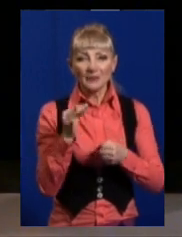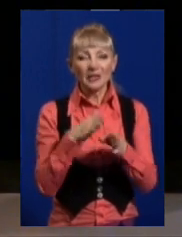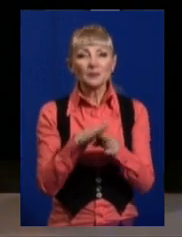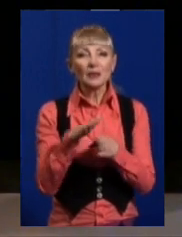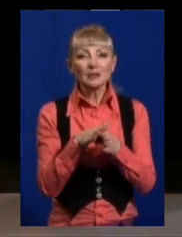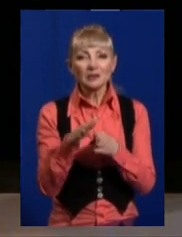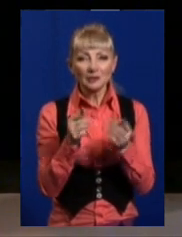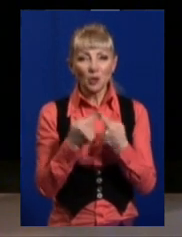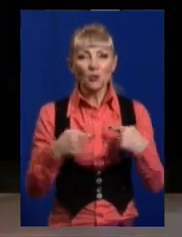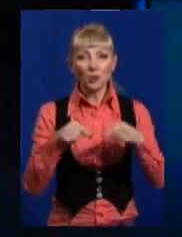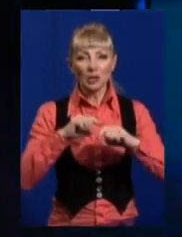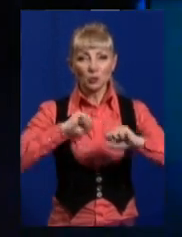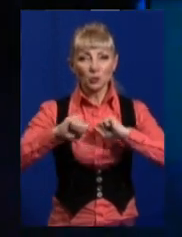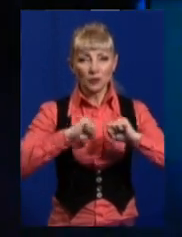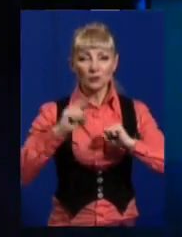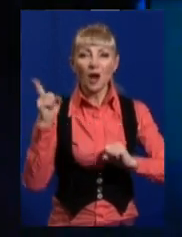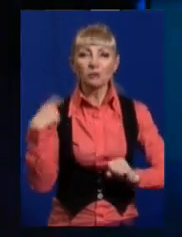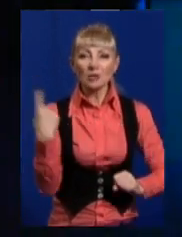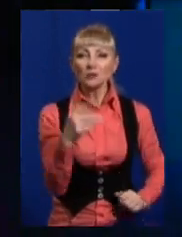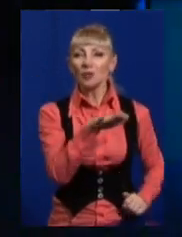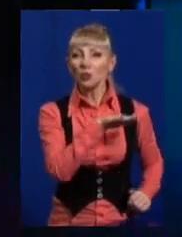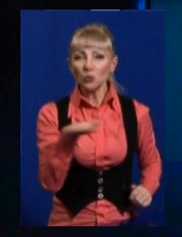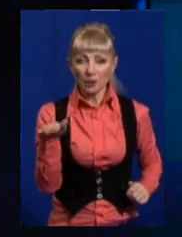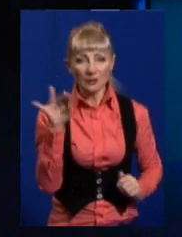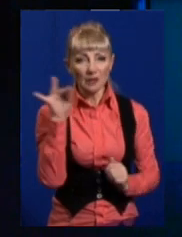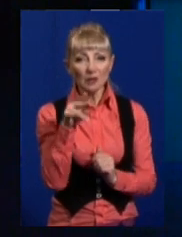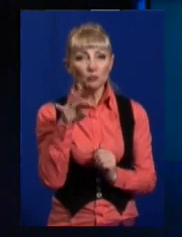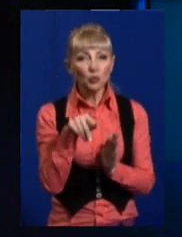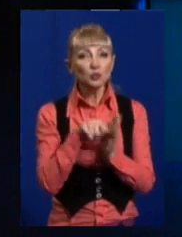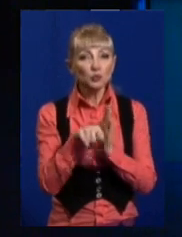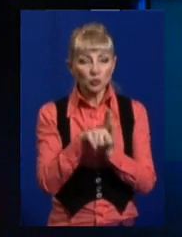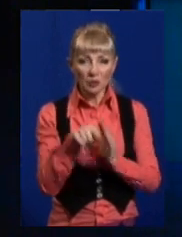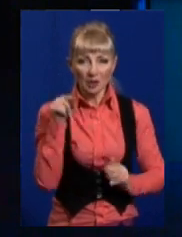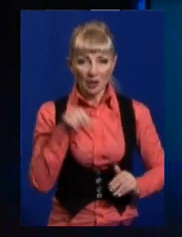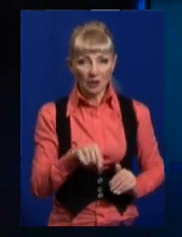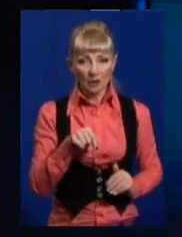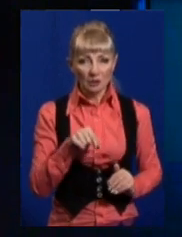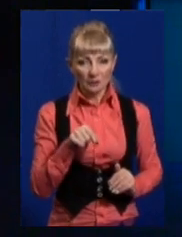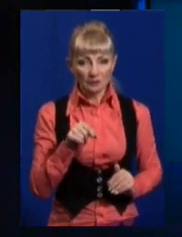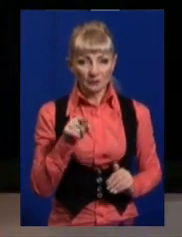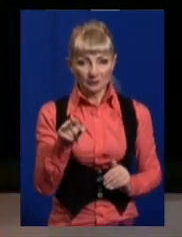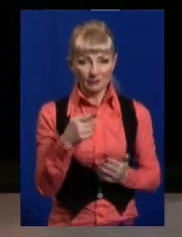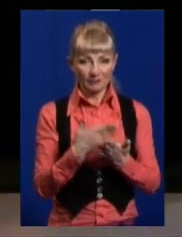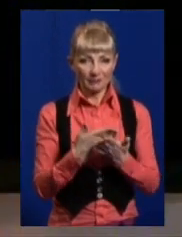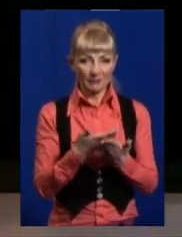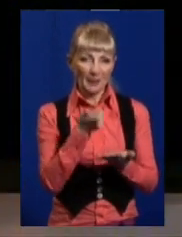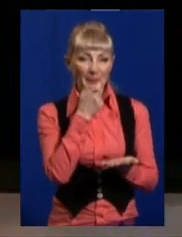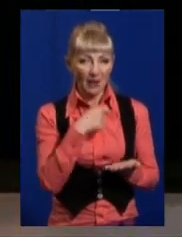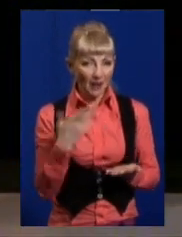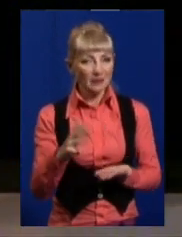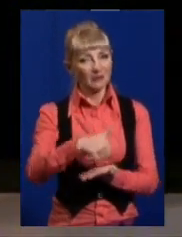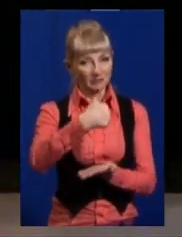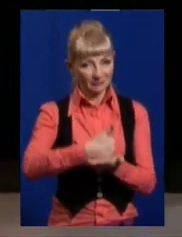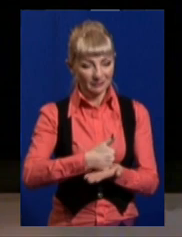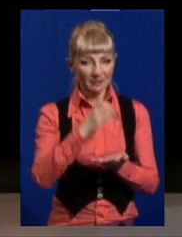органи влади обласного рівня. Угу. І, по суті, тут би і те, що там певна пані очолила, це